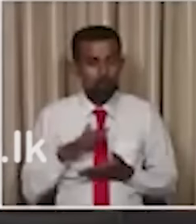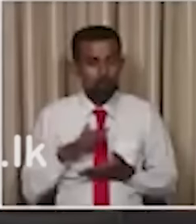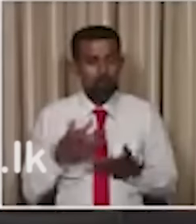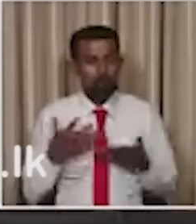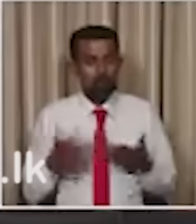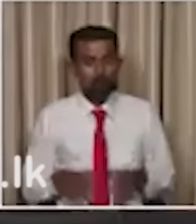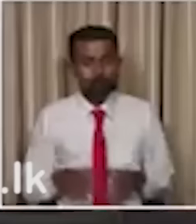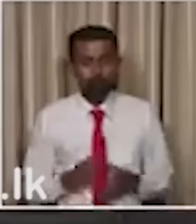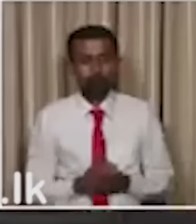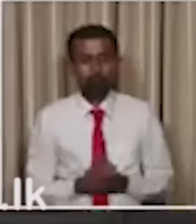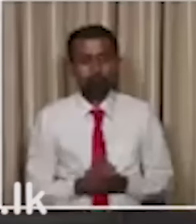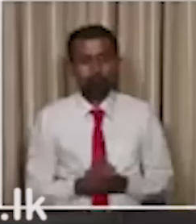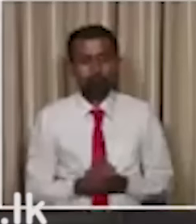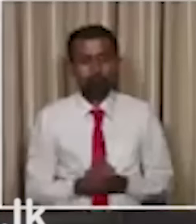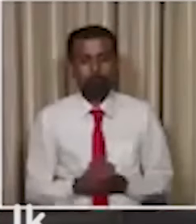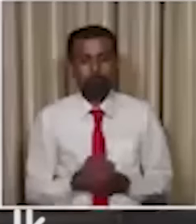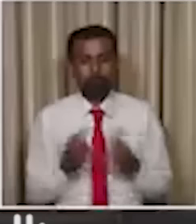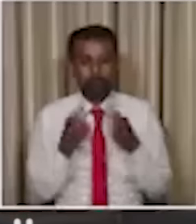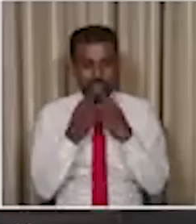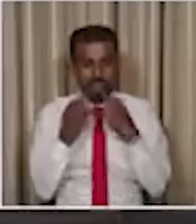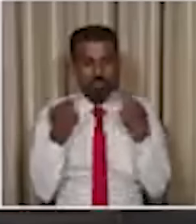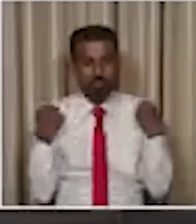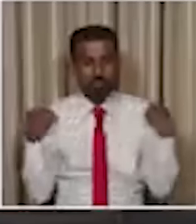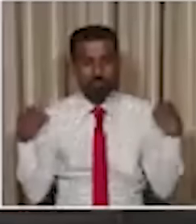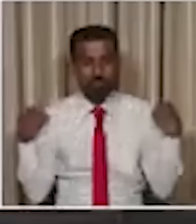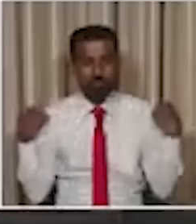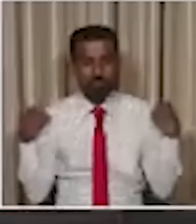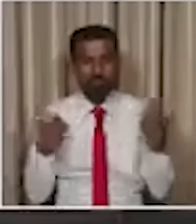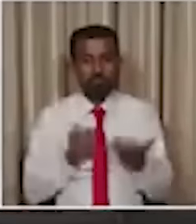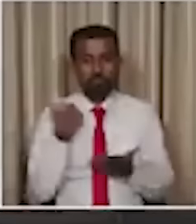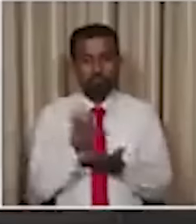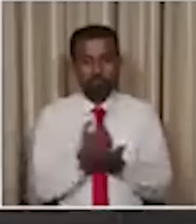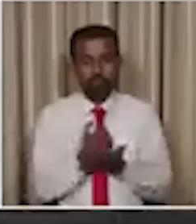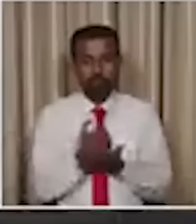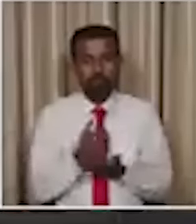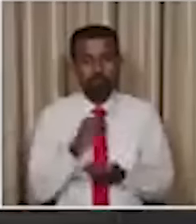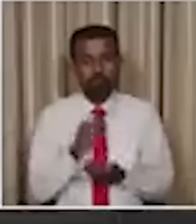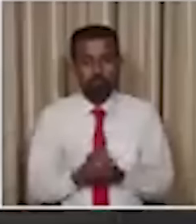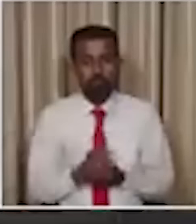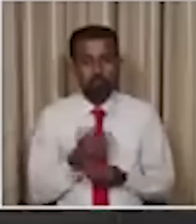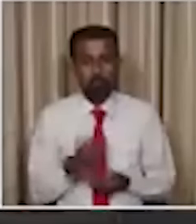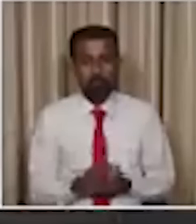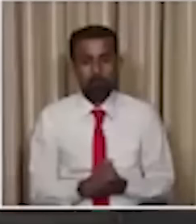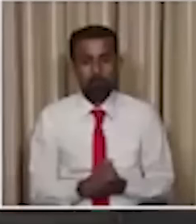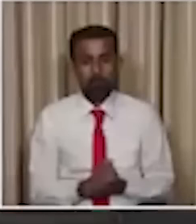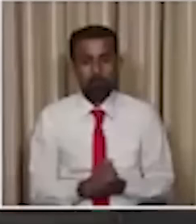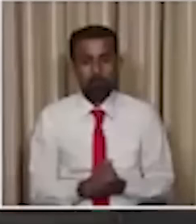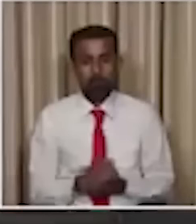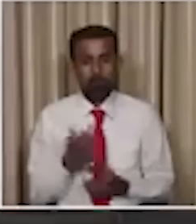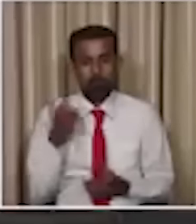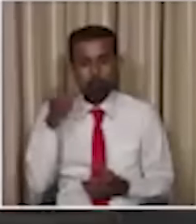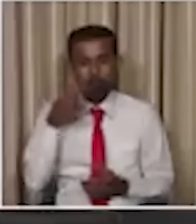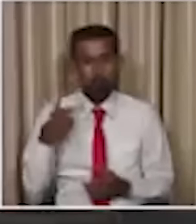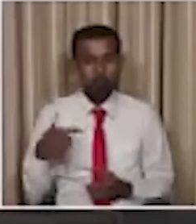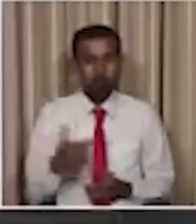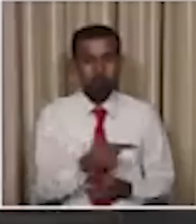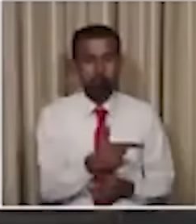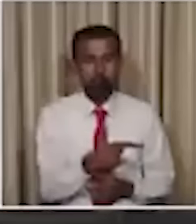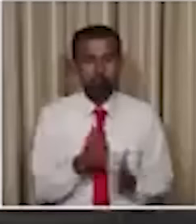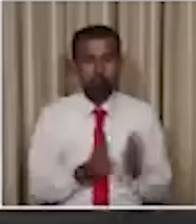අතර එයට අදාළ රේගු ලිපිගොනුත් අප සමග ඇත. මෙම විසිතුරු මසුන් තොගේ එදින එම